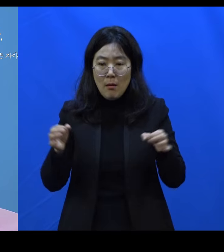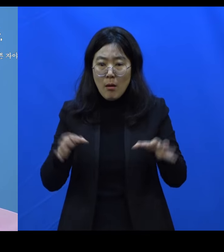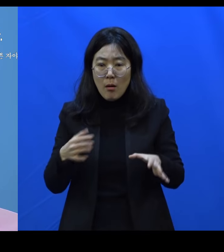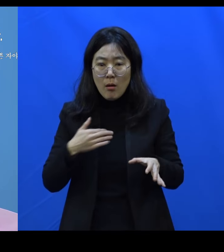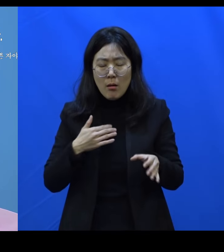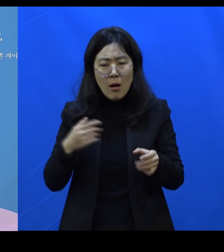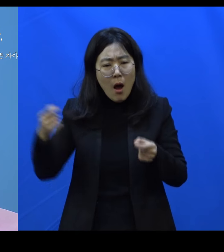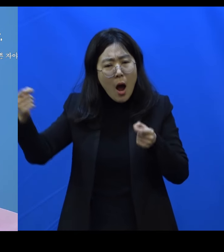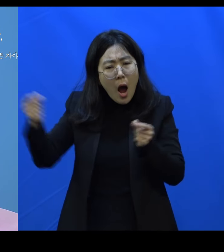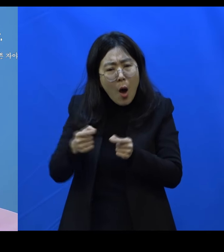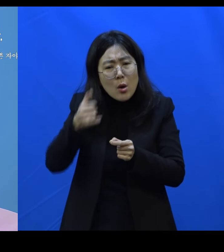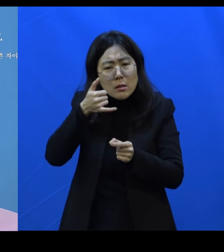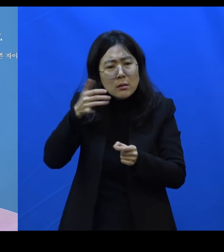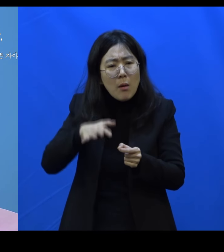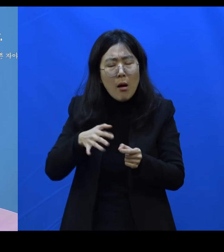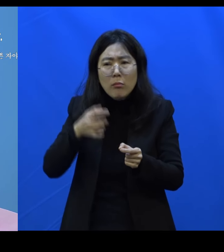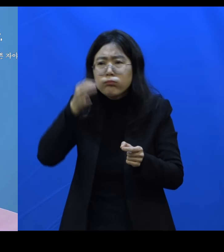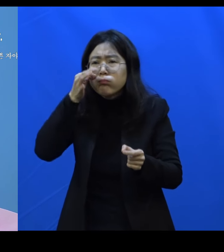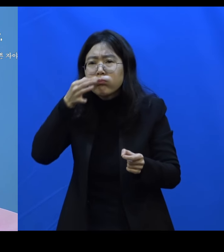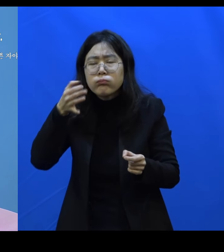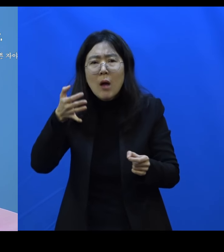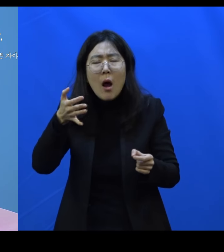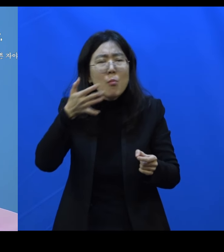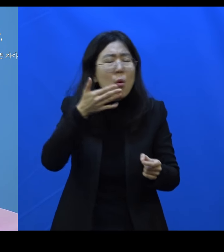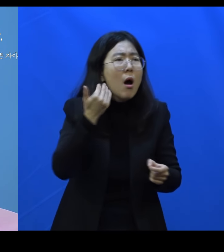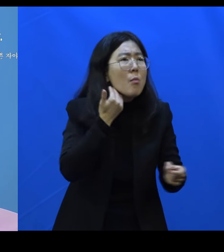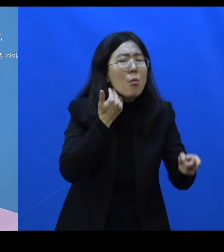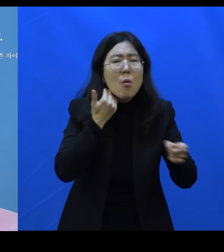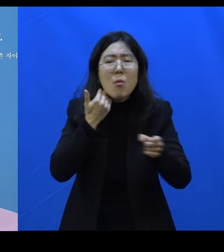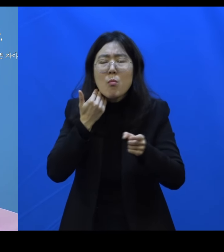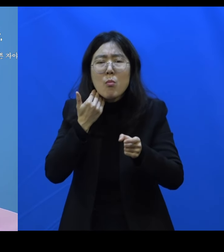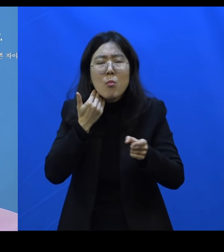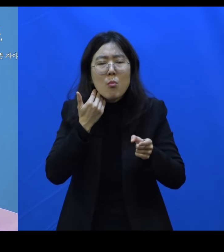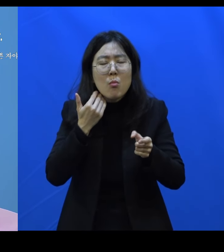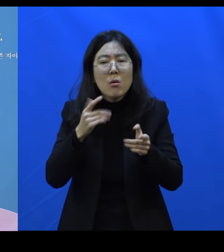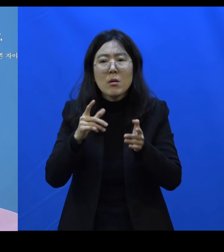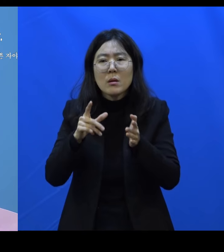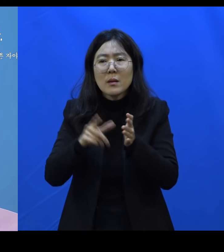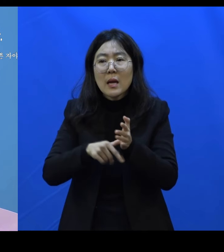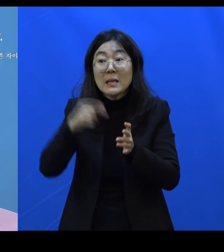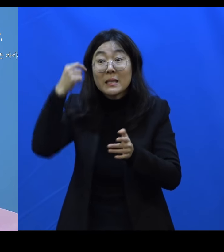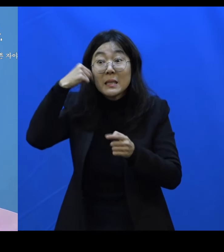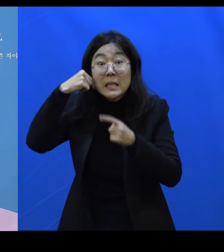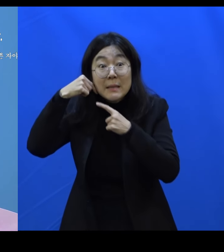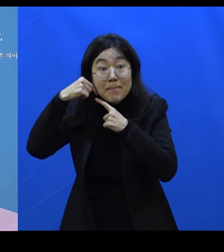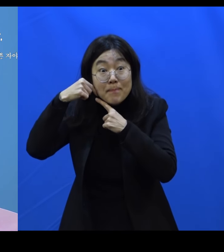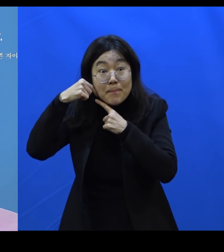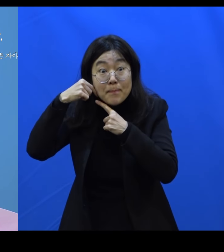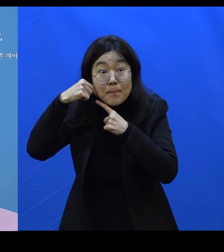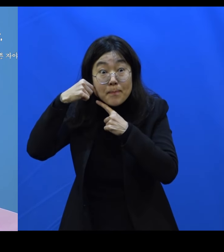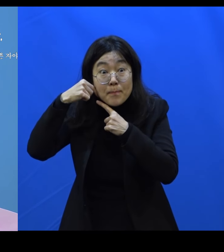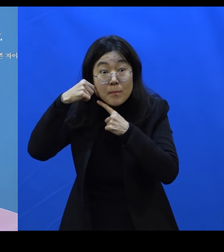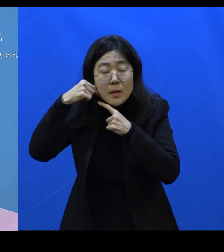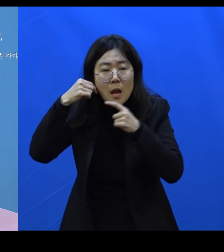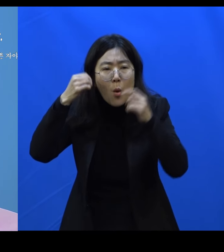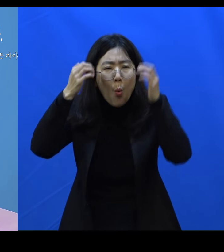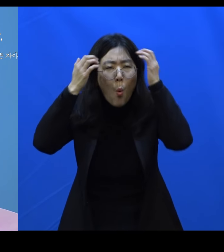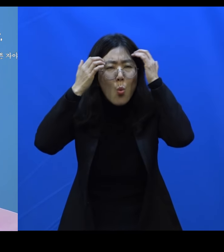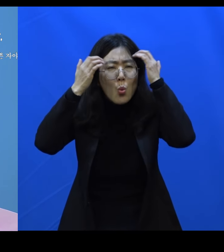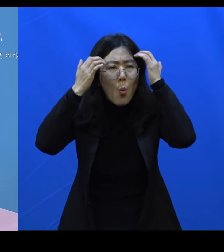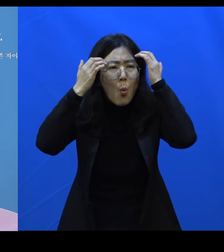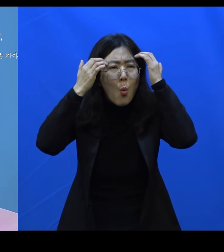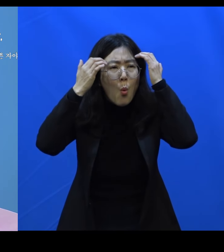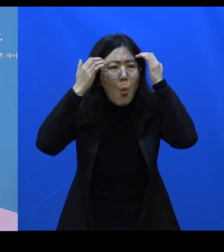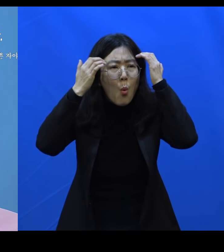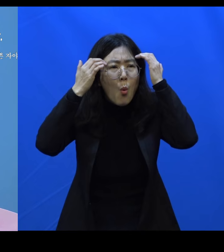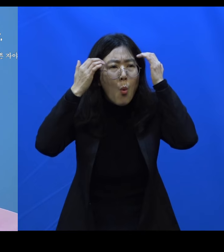가까이 있는데 그거를 느낄 수가 없어. 그때 어떤 걸 경험하죠? 고통스러워.